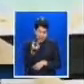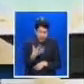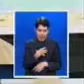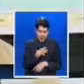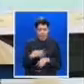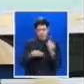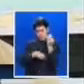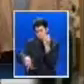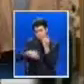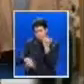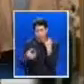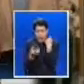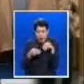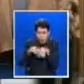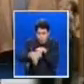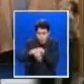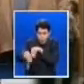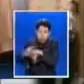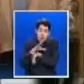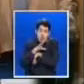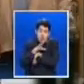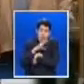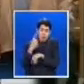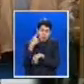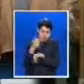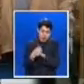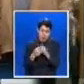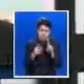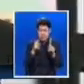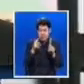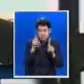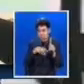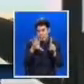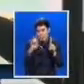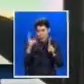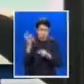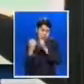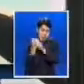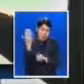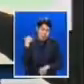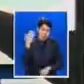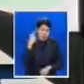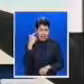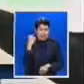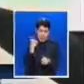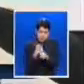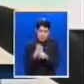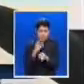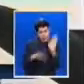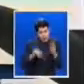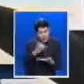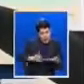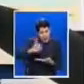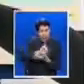าวเนี่ยเหมือนการปลูกข้าวในฤดูปี51/52ที่ผ่านมาที่แล้วเนี่ยนะครับแล้วทำนาเก็บ 7,000 กว่า